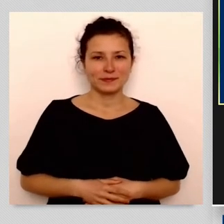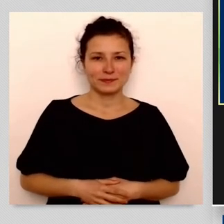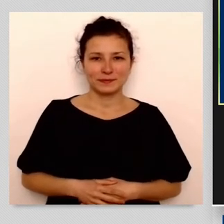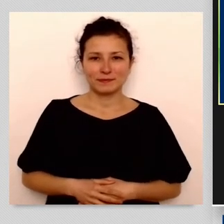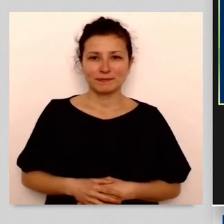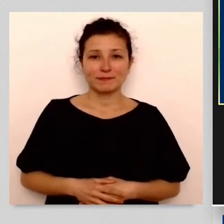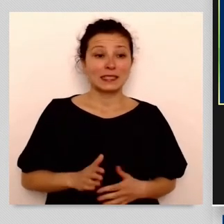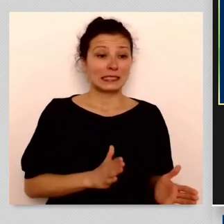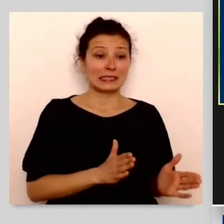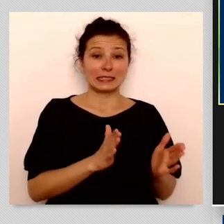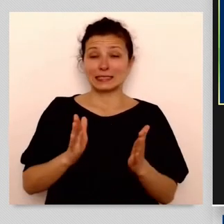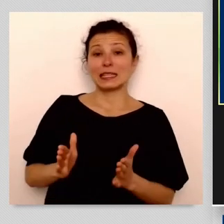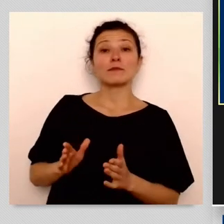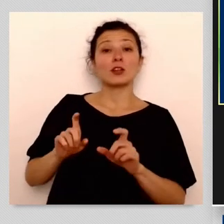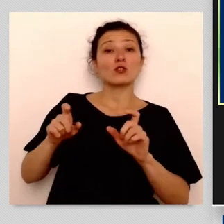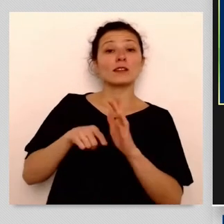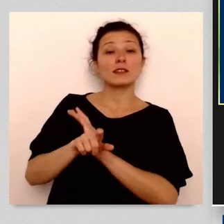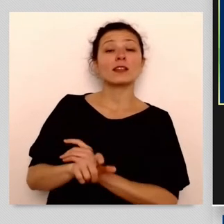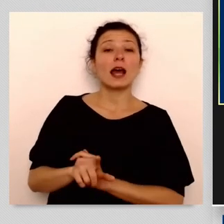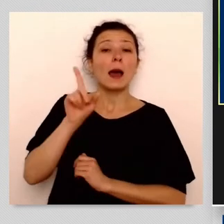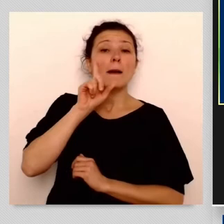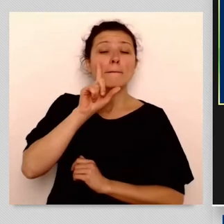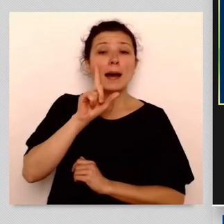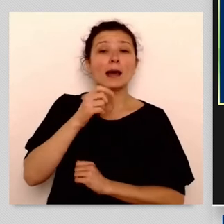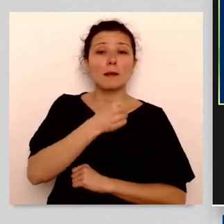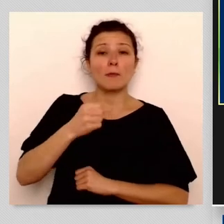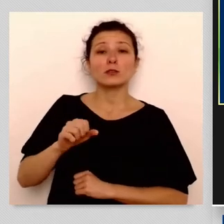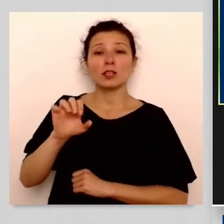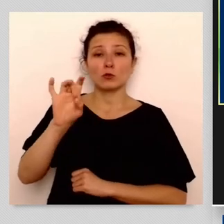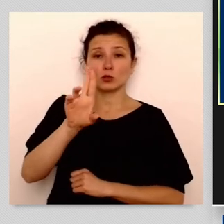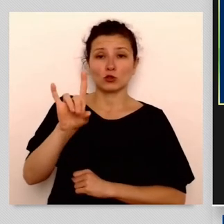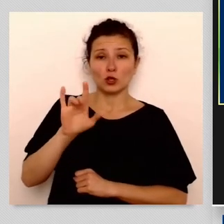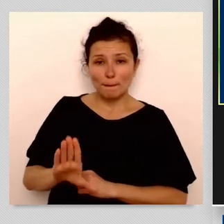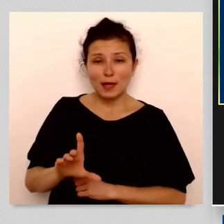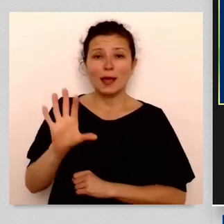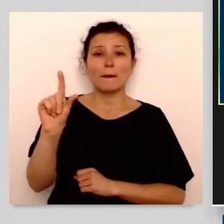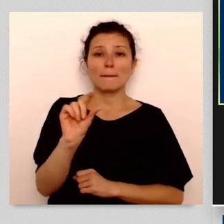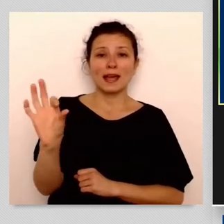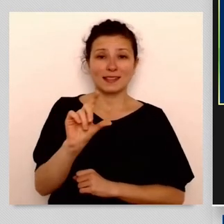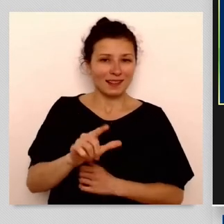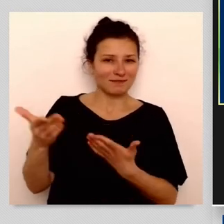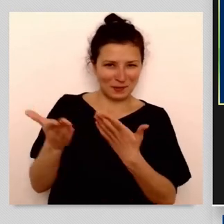Alfabet podpowiada, że czas dla pana posła Andrzeja Grzyba, Polskie Stronnictwo Ludowe. Panie pośle, zapraszam.